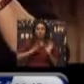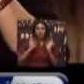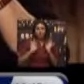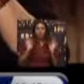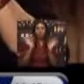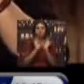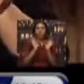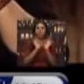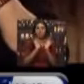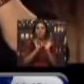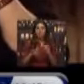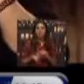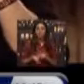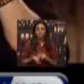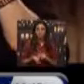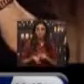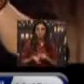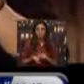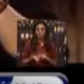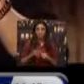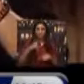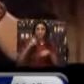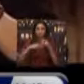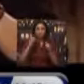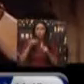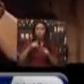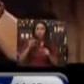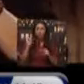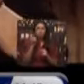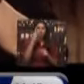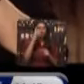يجوز قوي شخصية تأثرت ب